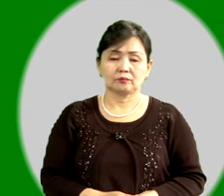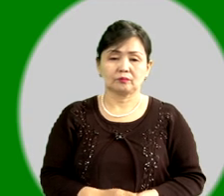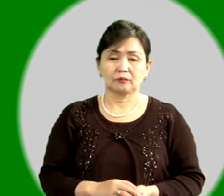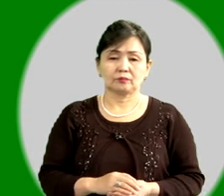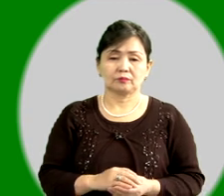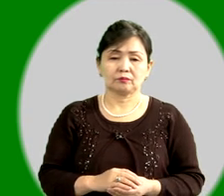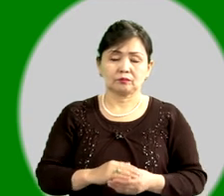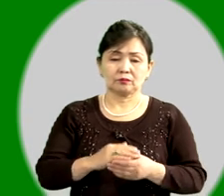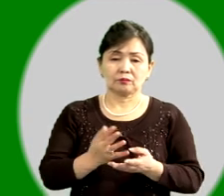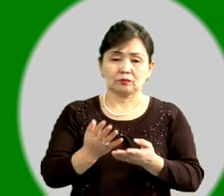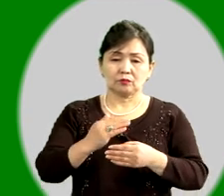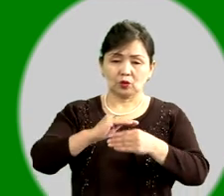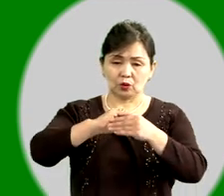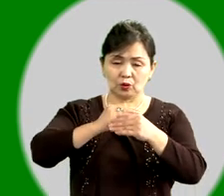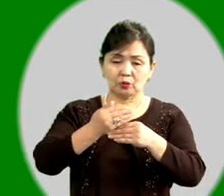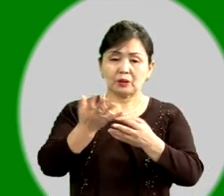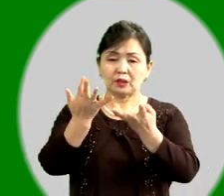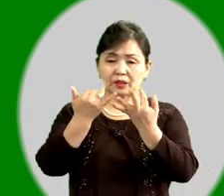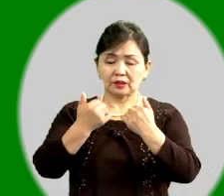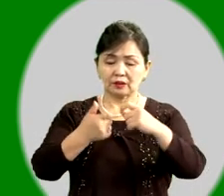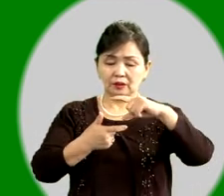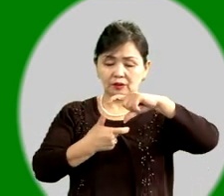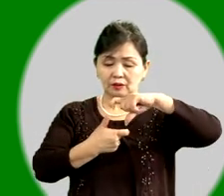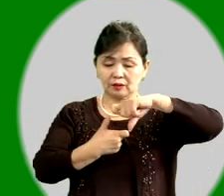Куб хэдэн квадратаас бүтсэн бэ?